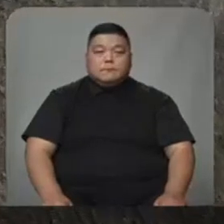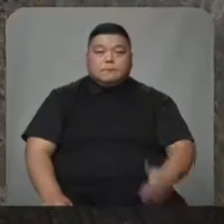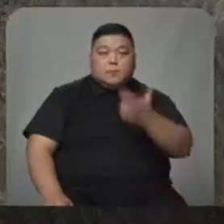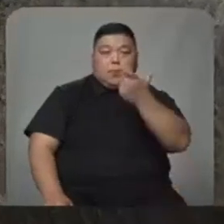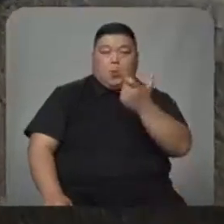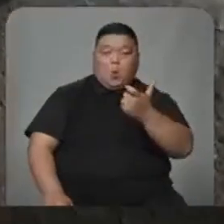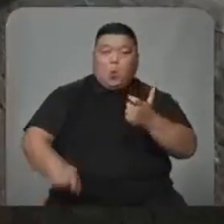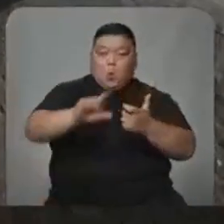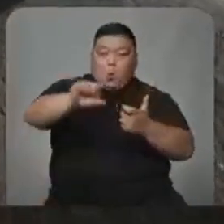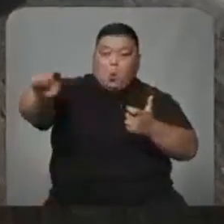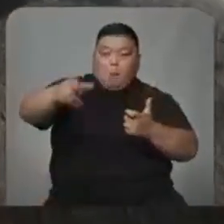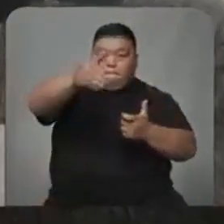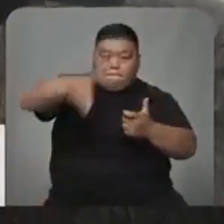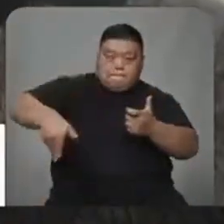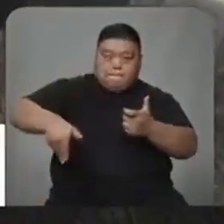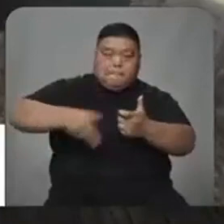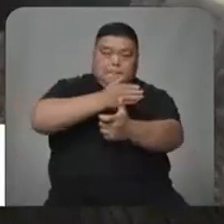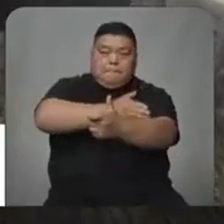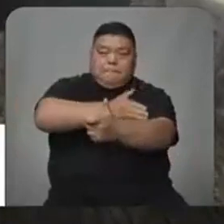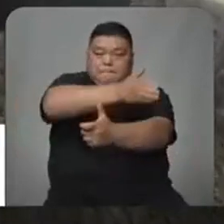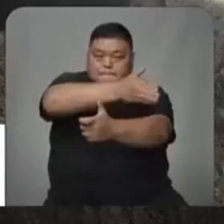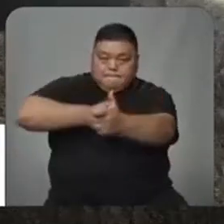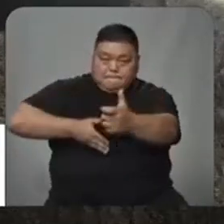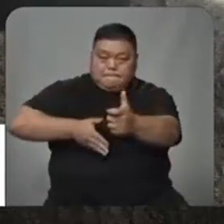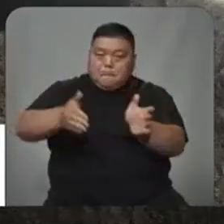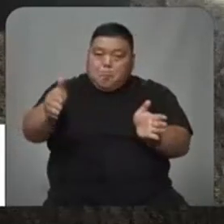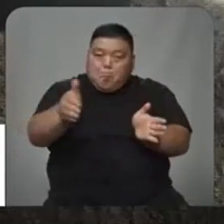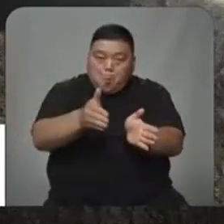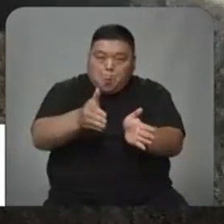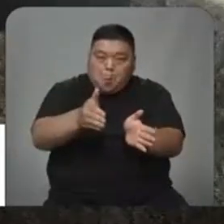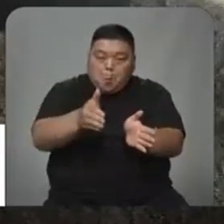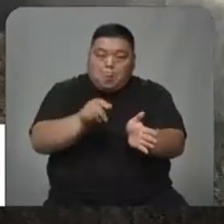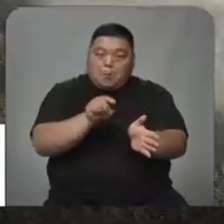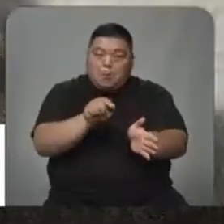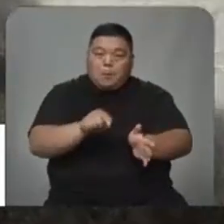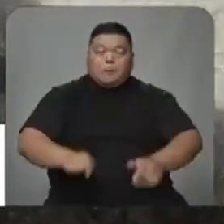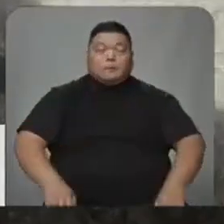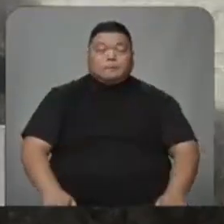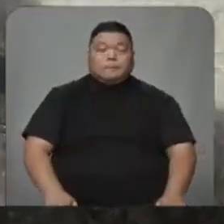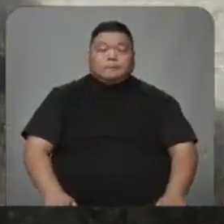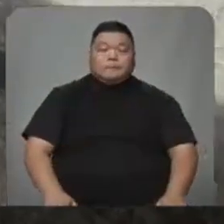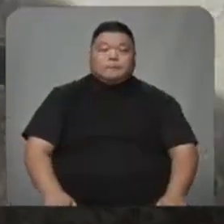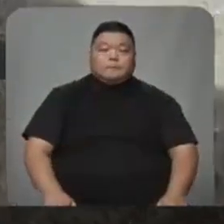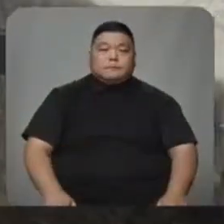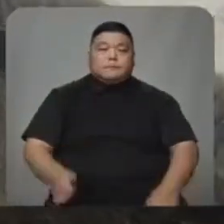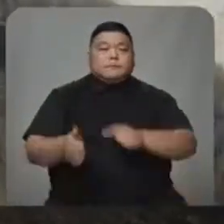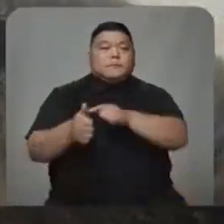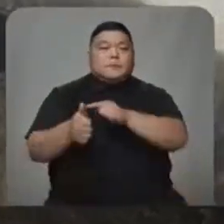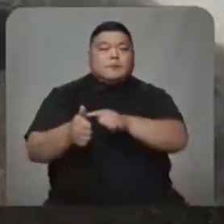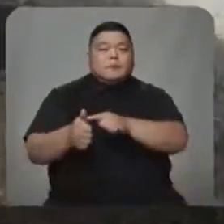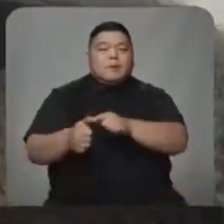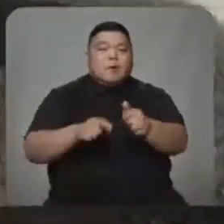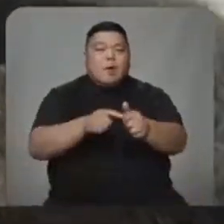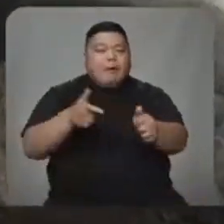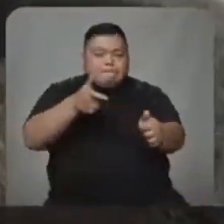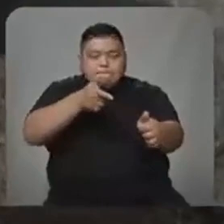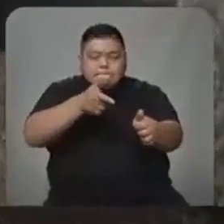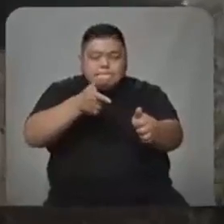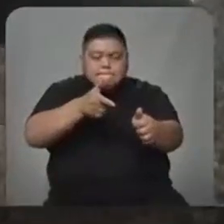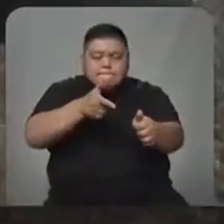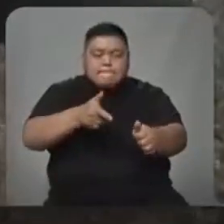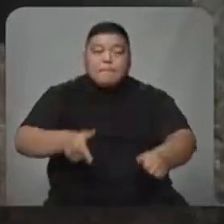개머리판 뒷부분과 총열 앞부분이 잘려나간 소총과 총알입니다 60대 남성이 지인을 위협할 때 썼던